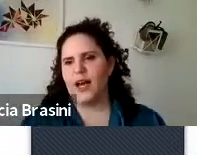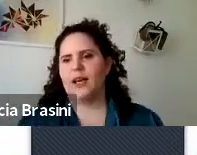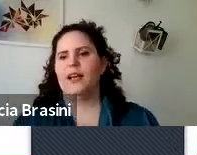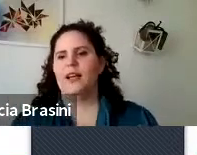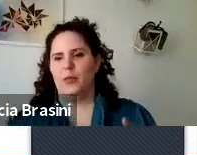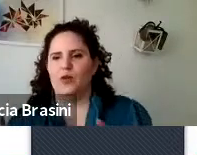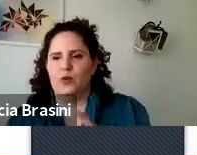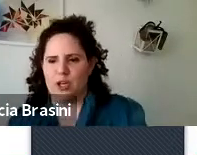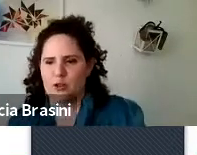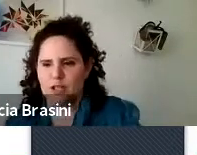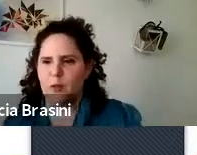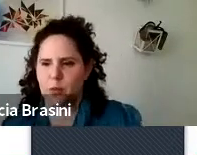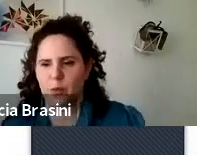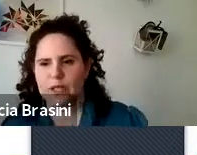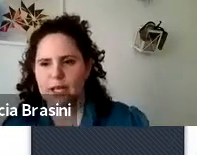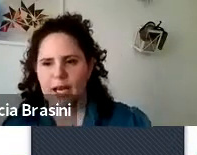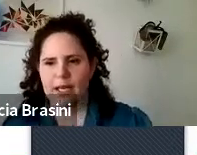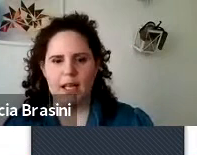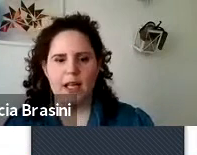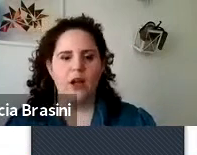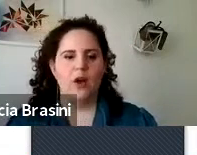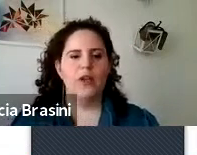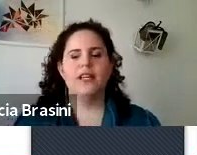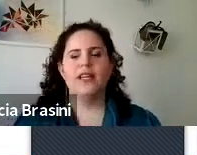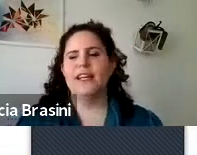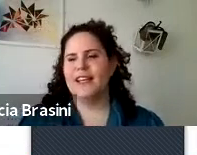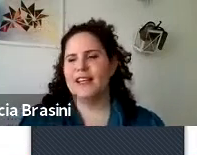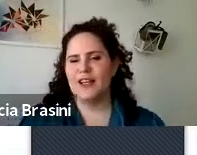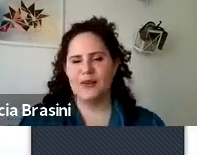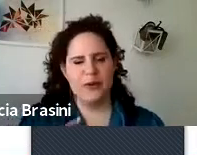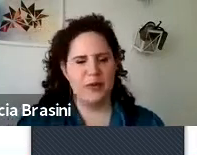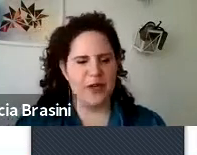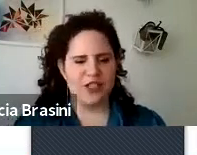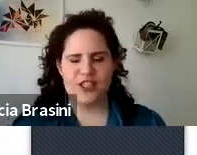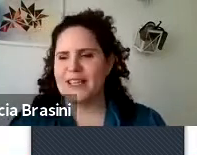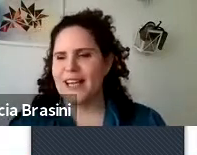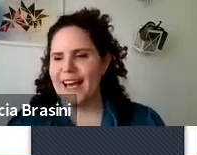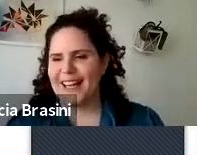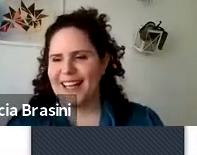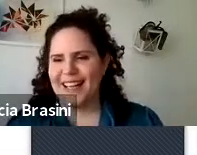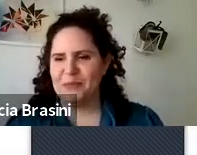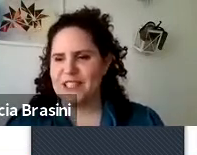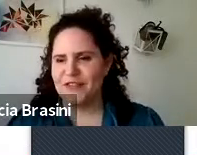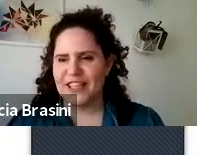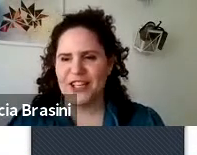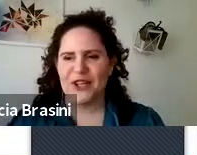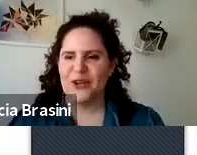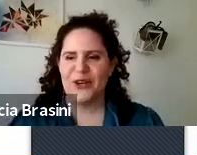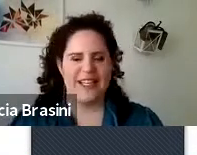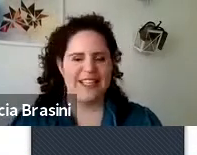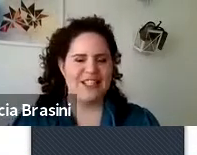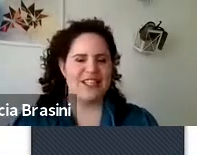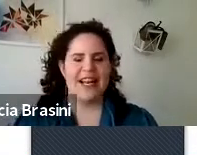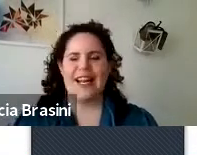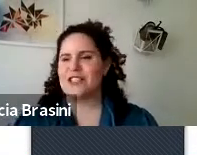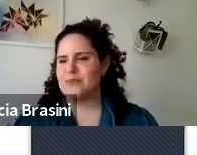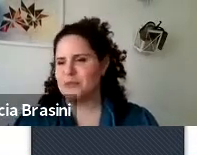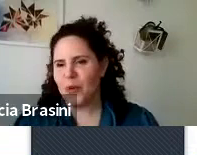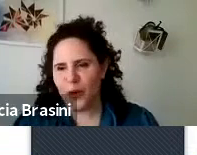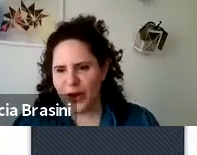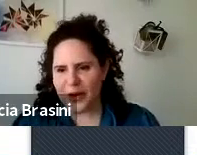di ascoltare e poi di un altro tempo per guardare. Quindi qui mi piace citare Mies van der Rohe che